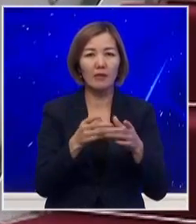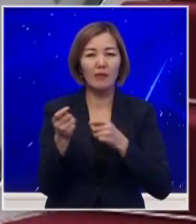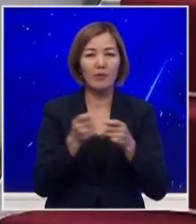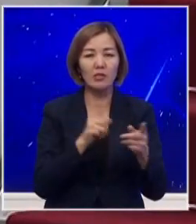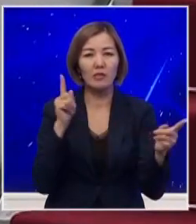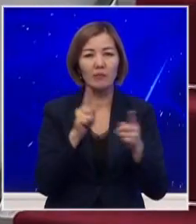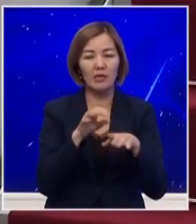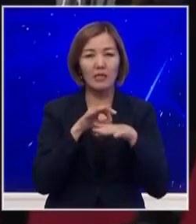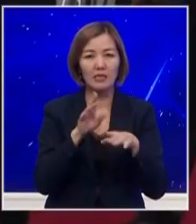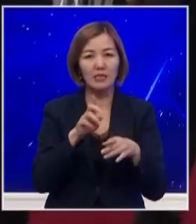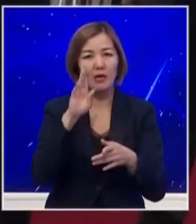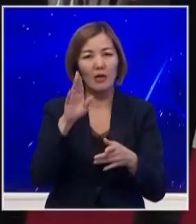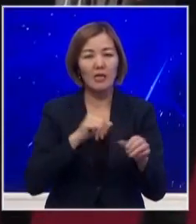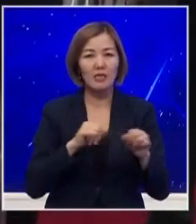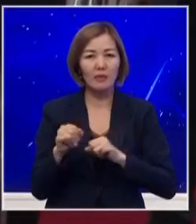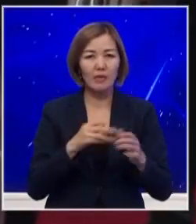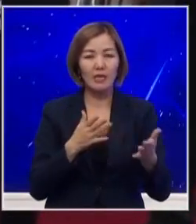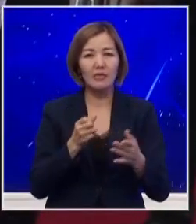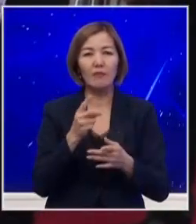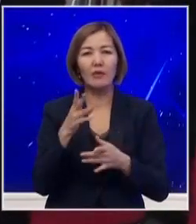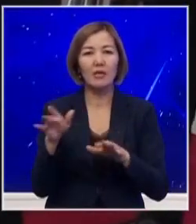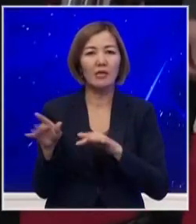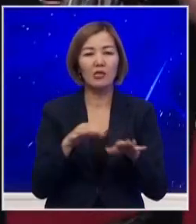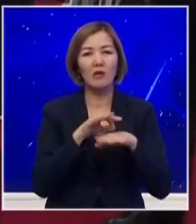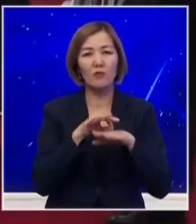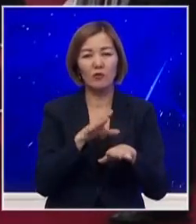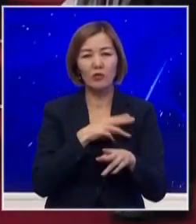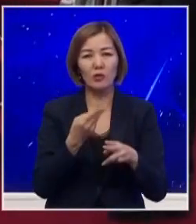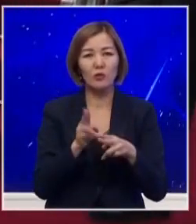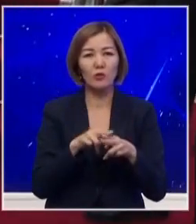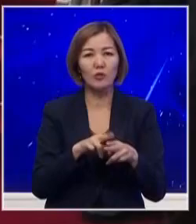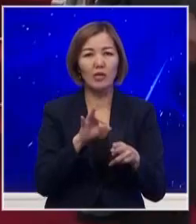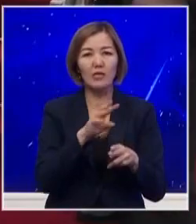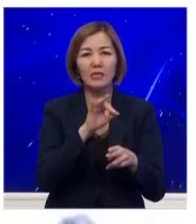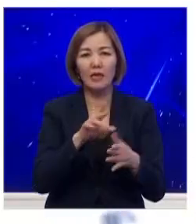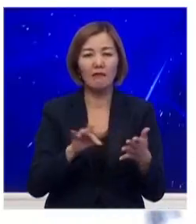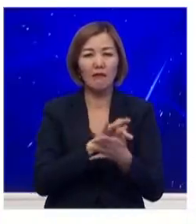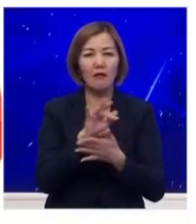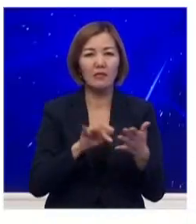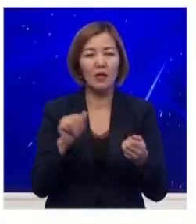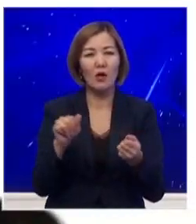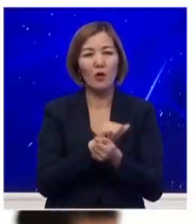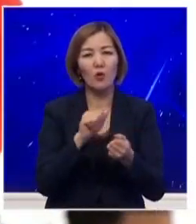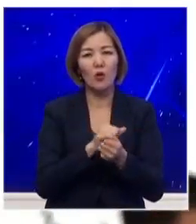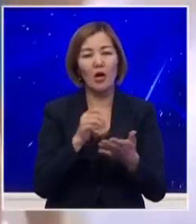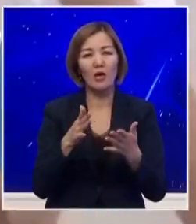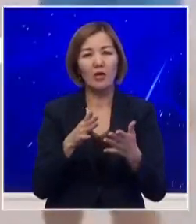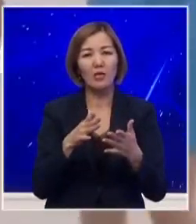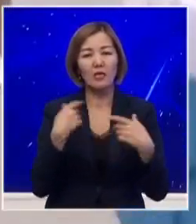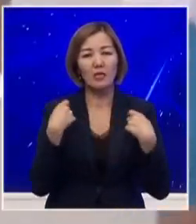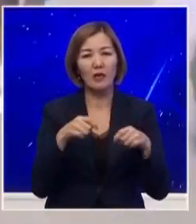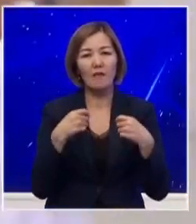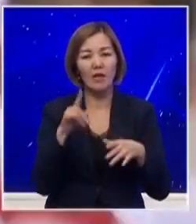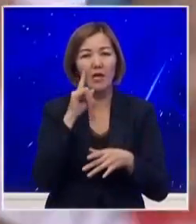ірі компанияларының басшыларымен кездеседі және мемлекеттік сапар аясында бірқатар шара өткізеді. Сондай-ақ Сиань қаласындағы құрғақ